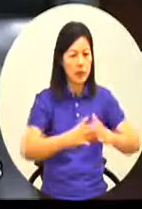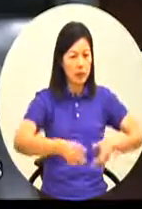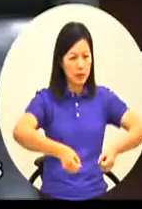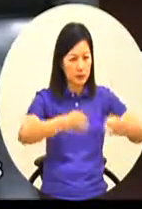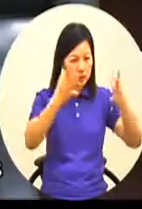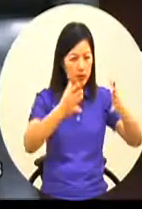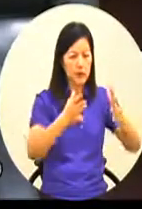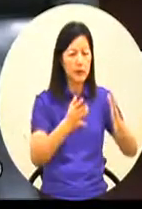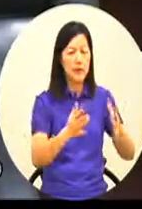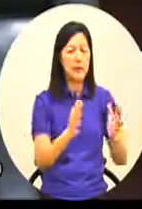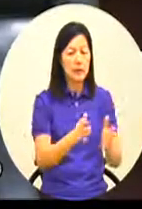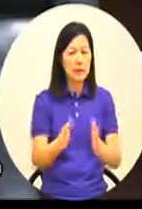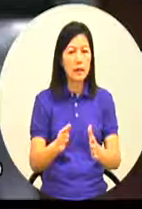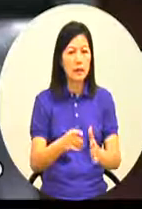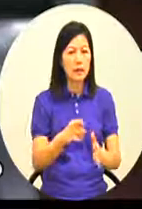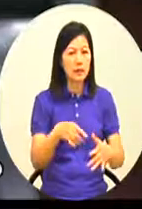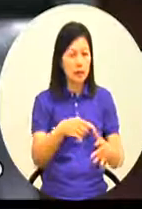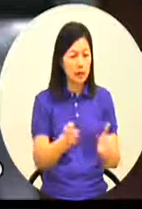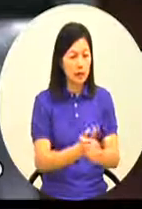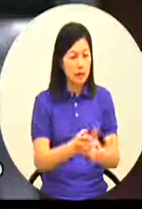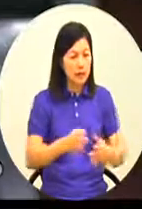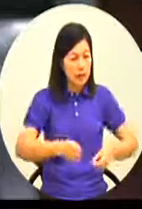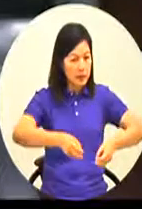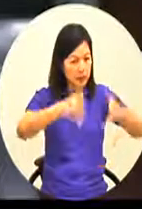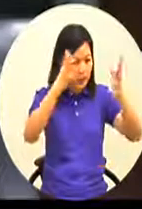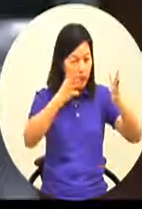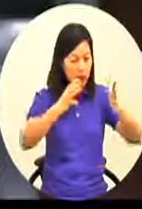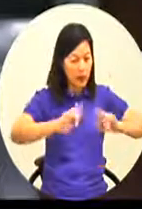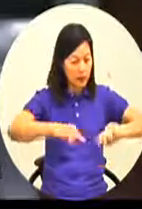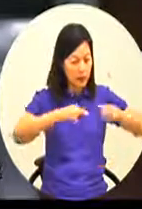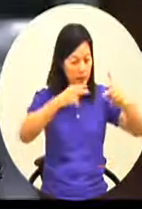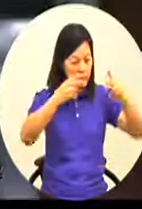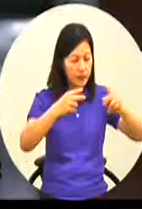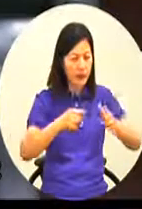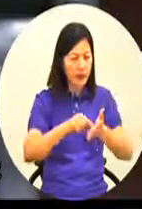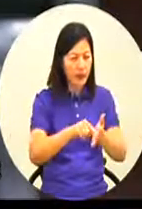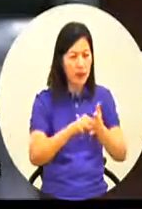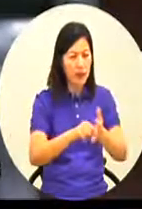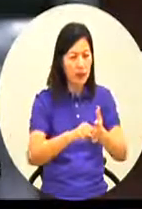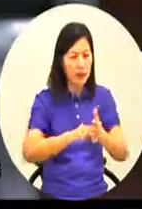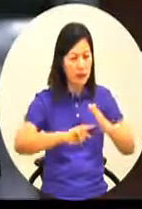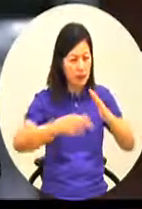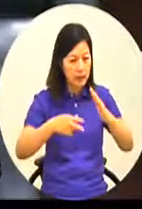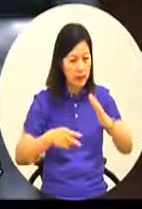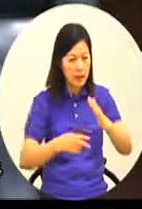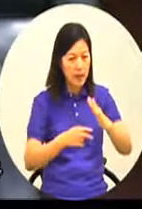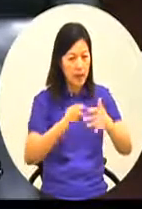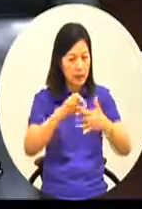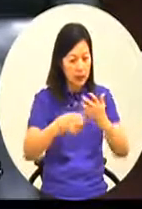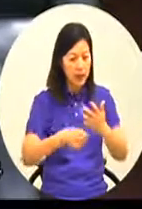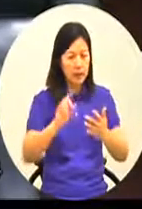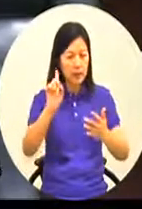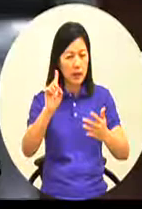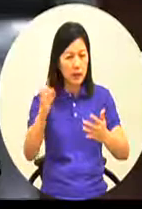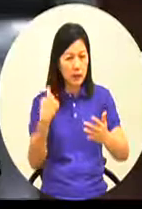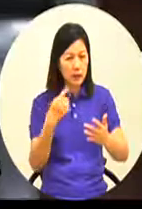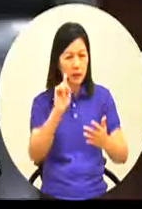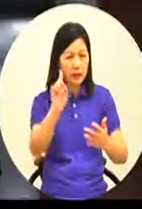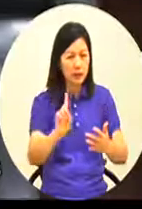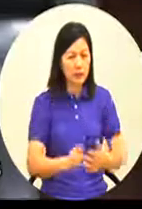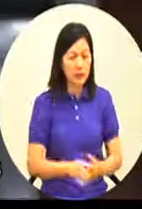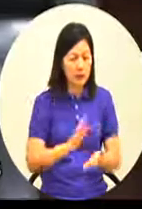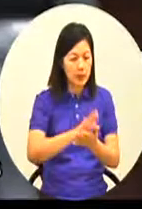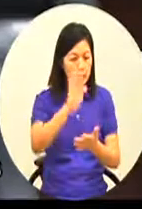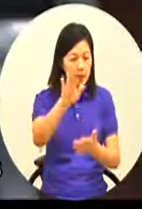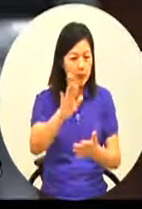我是不是可以请教一下，我们这些大楼的整建的可以申请这样的修缮补助的条件为何？那我们未来，因为我